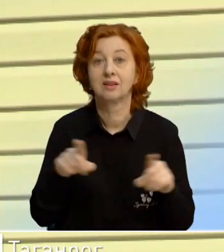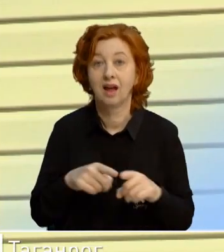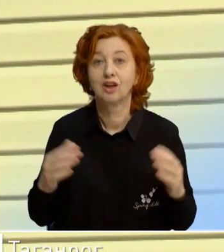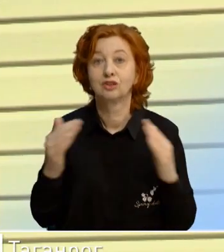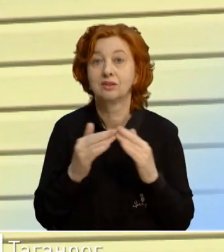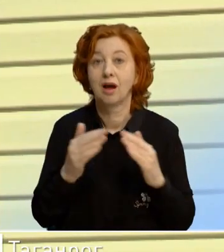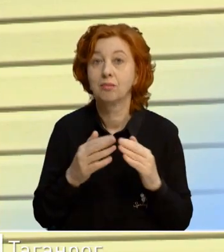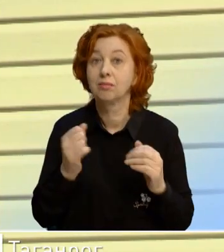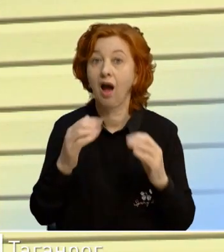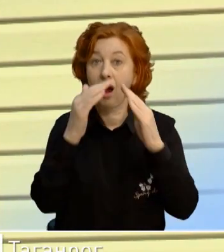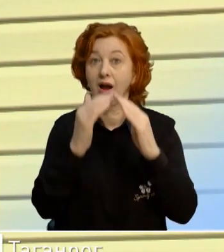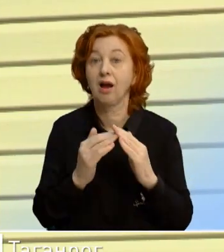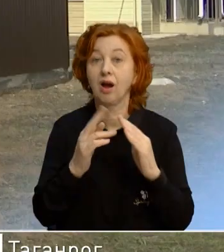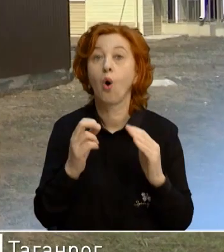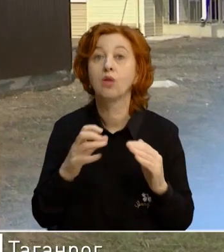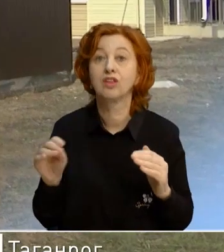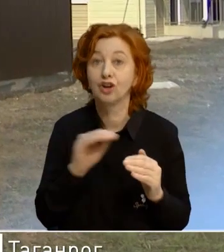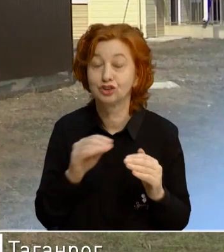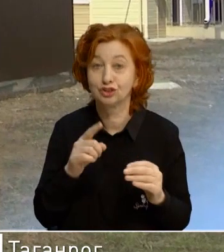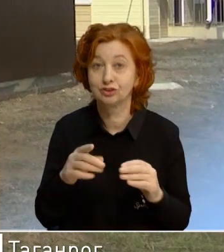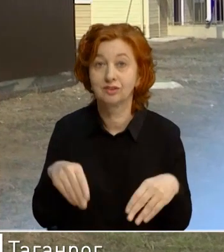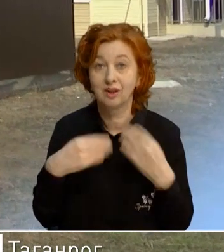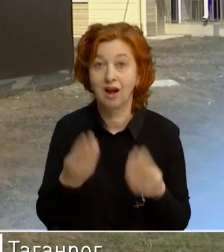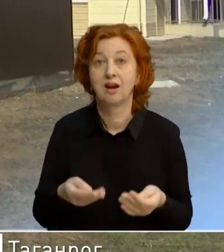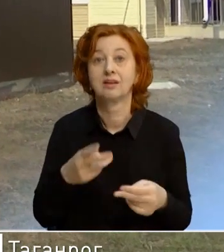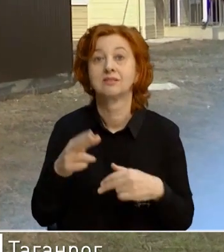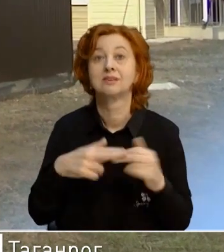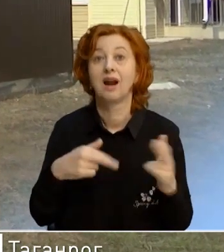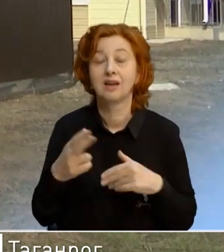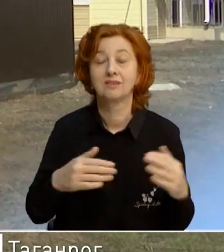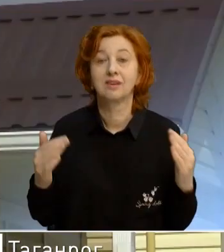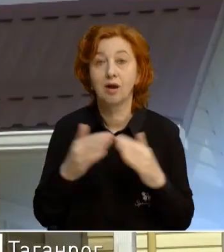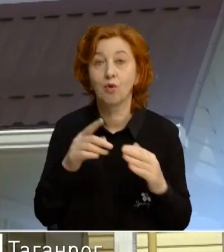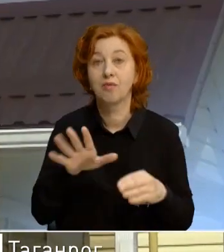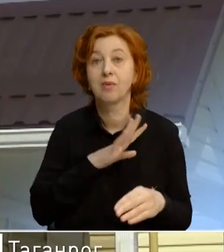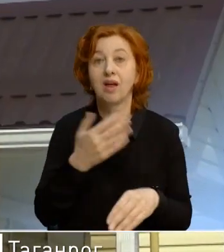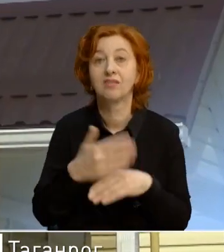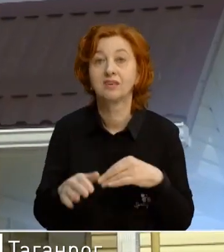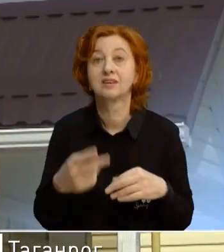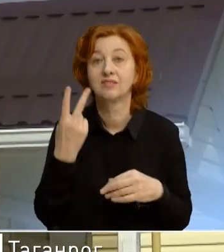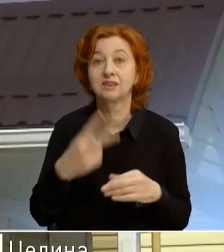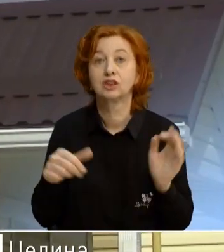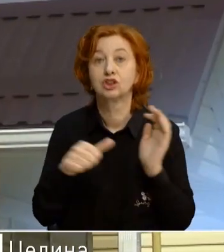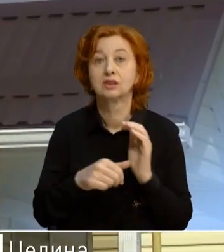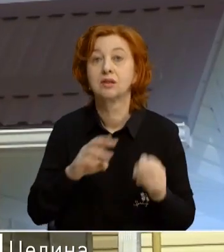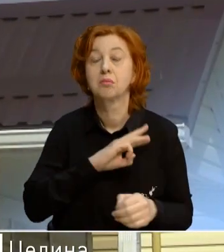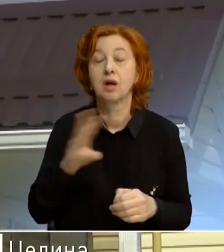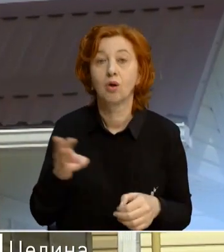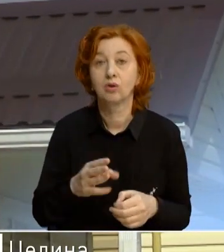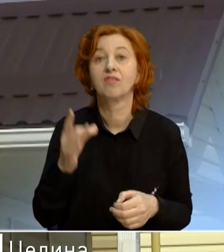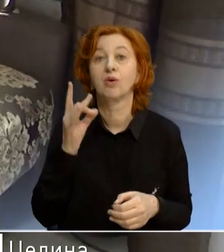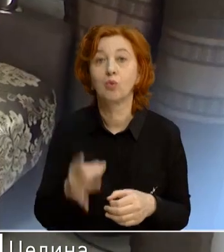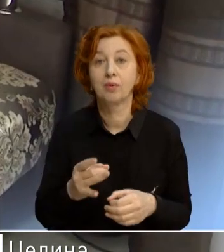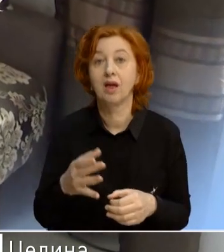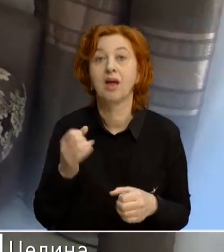а в коттедже, где можно обустроить еще и небольшой дворик. На строительство таких домов было выделено больше 26 миллионов рублей.